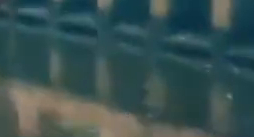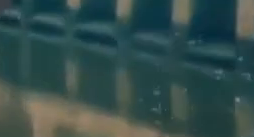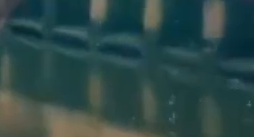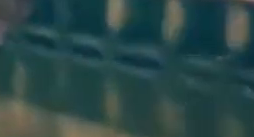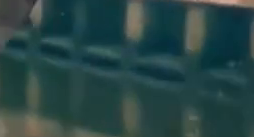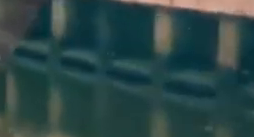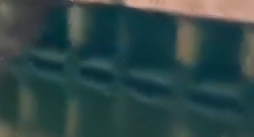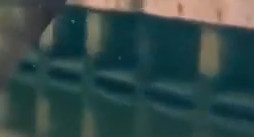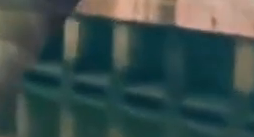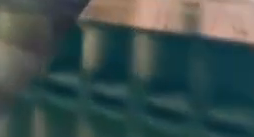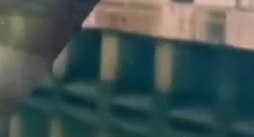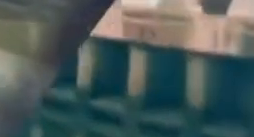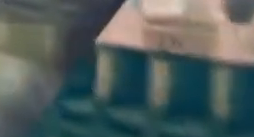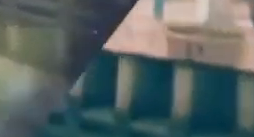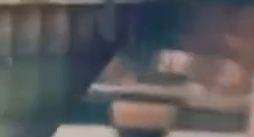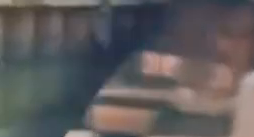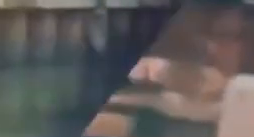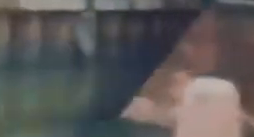hai hai